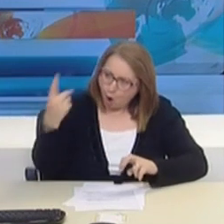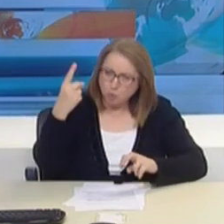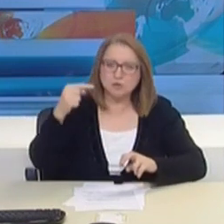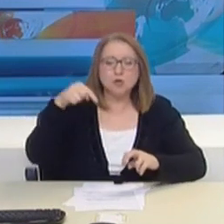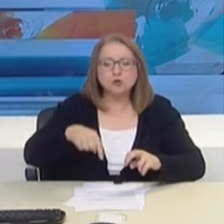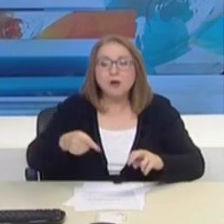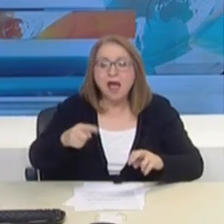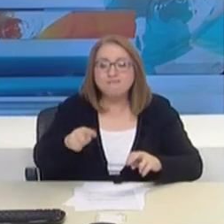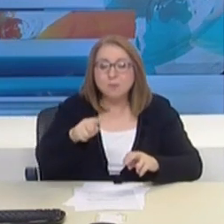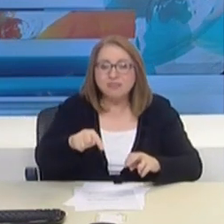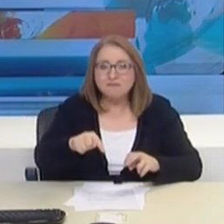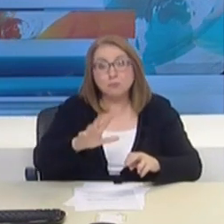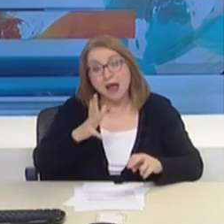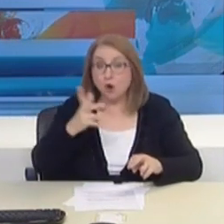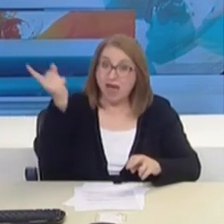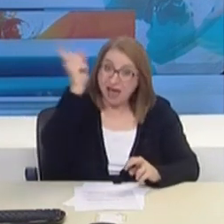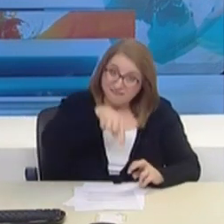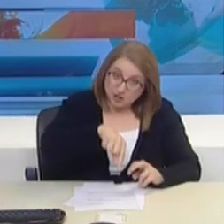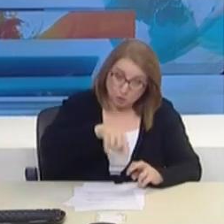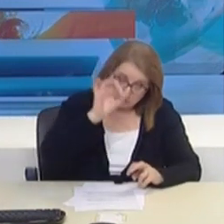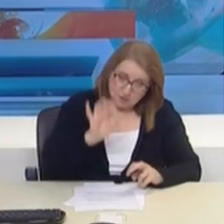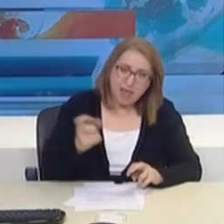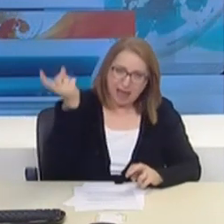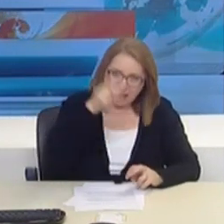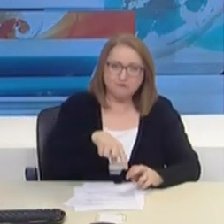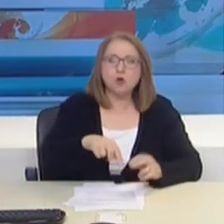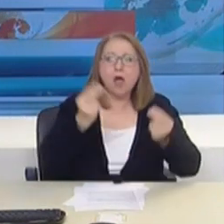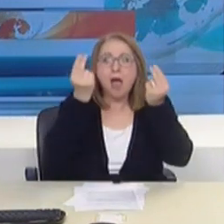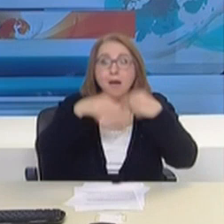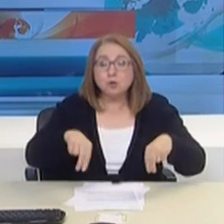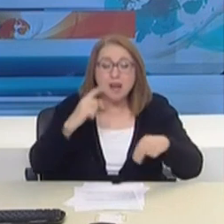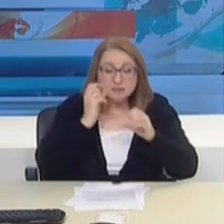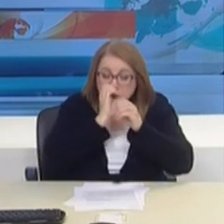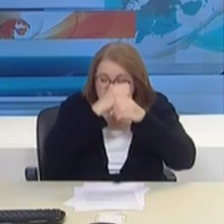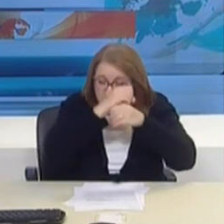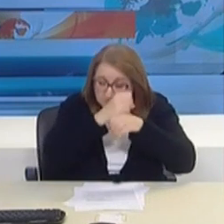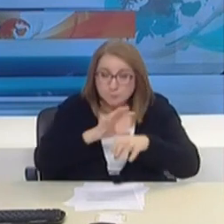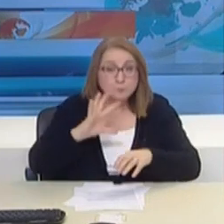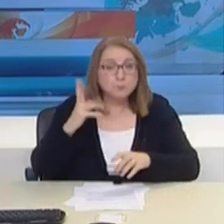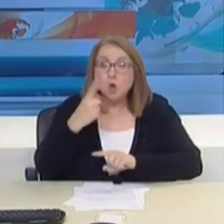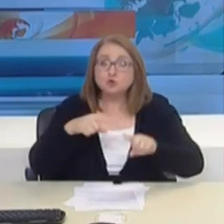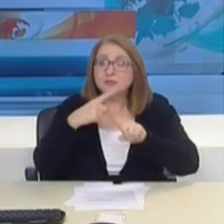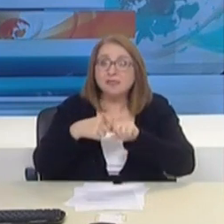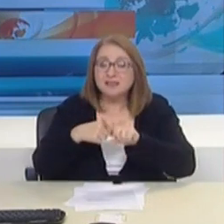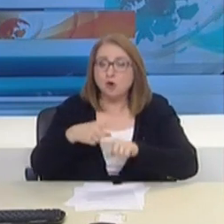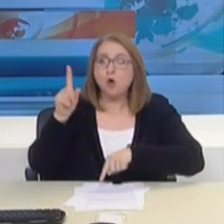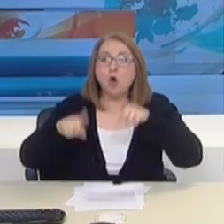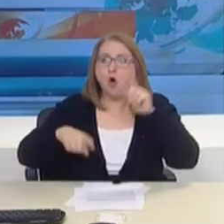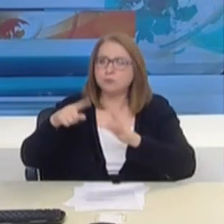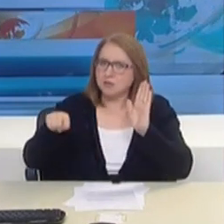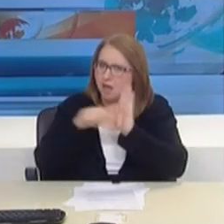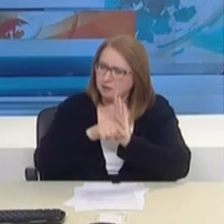σχετικά αποτελέσματα αύριο. Εκείνοι οι οποίοι δεν θα νοσούν, θα είναι αρνητικοί,